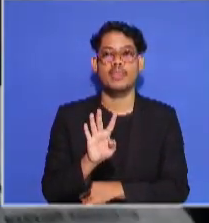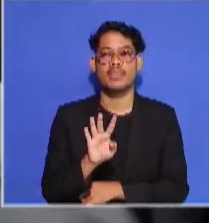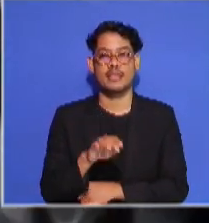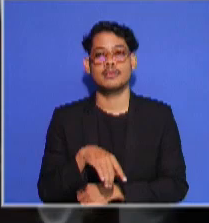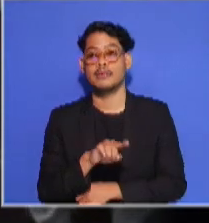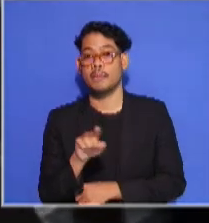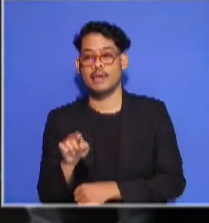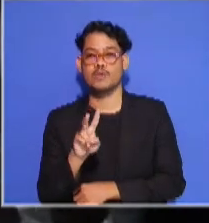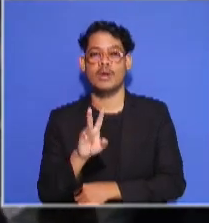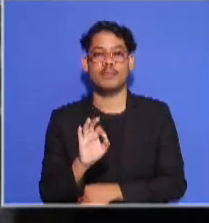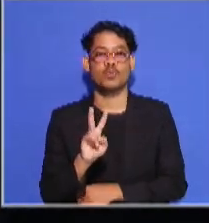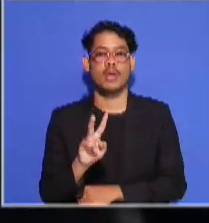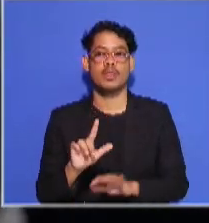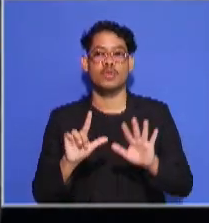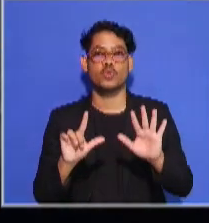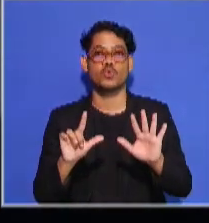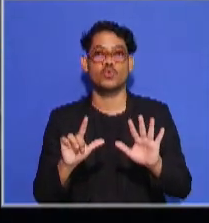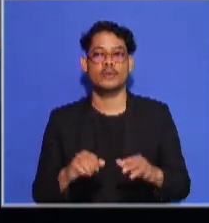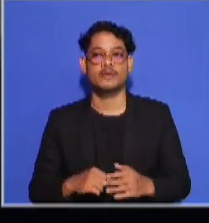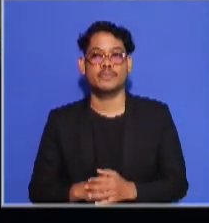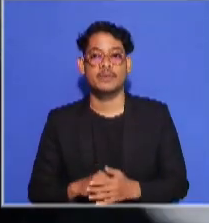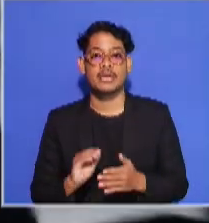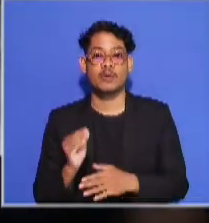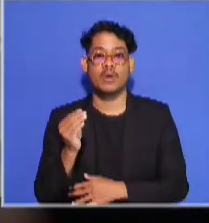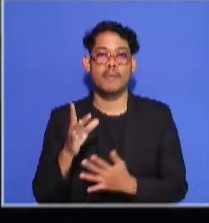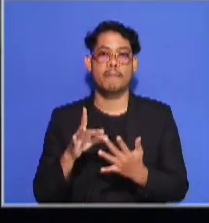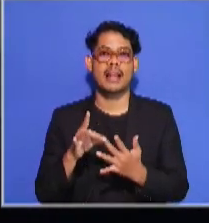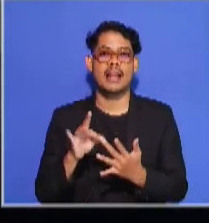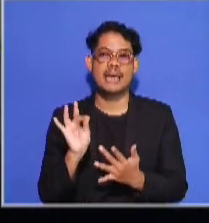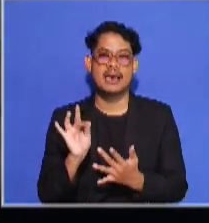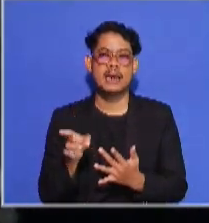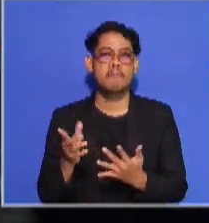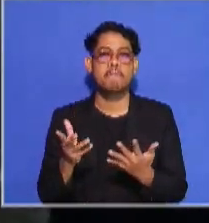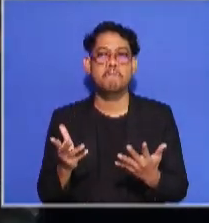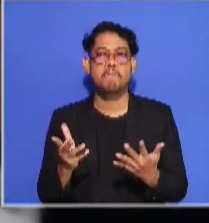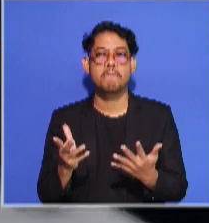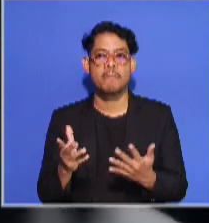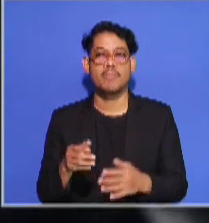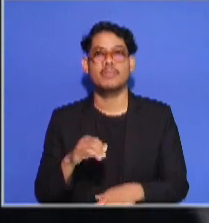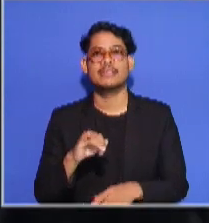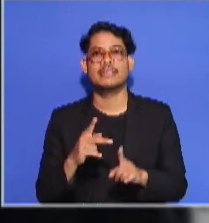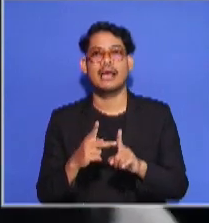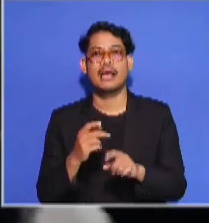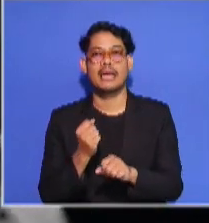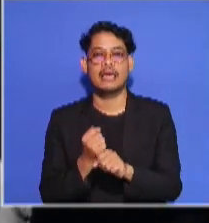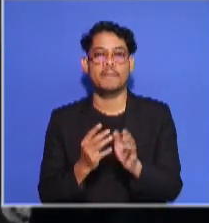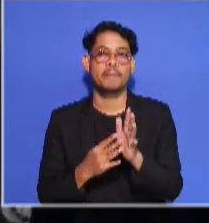2024-2027. Ketua terpilih Indonesian Hotel General Manager Association DPD DIY periode